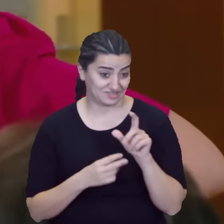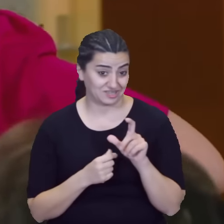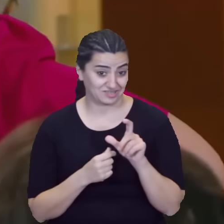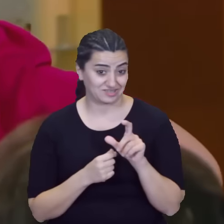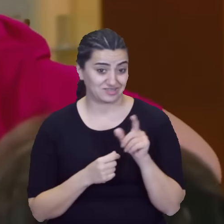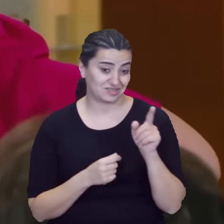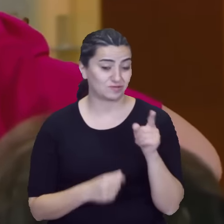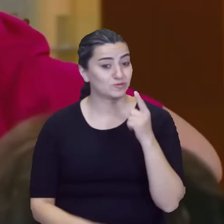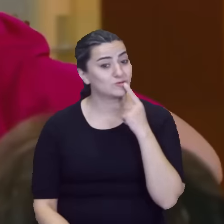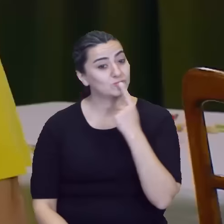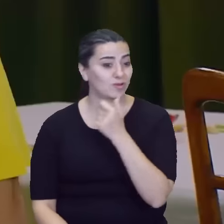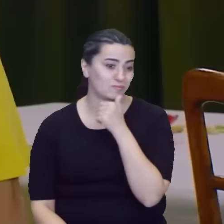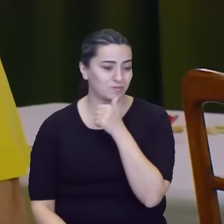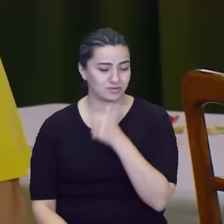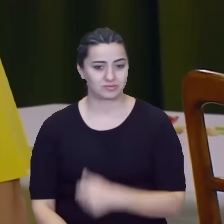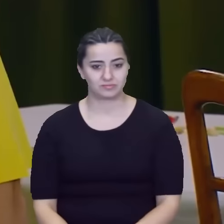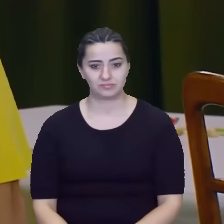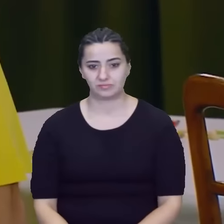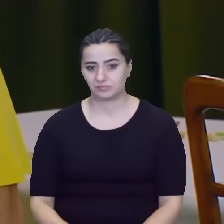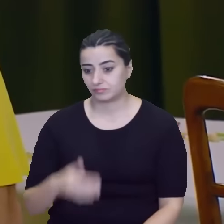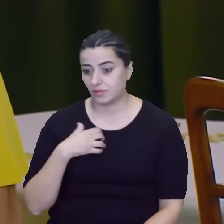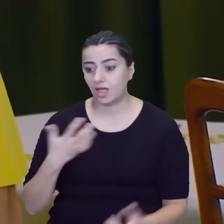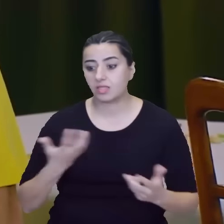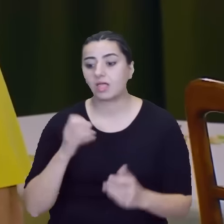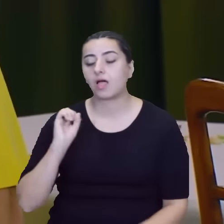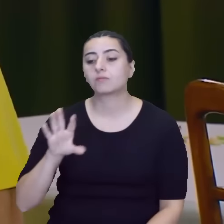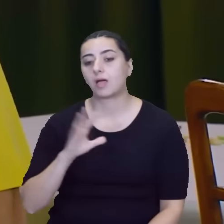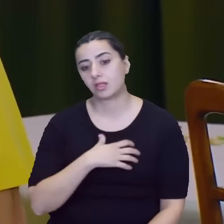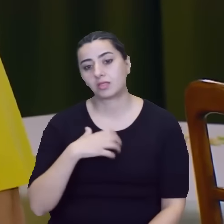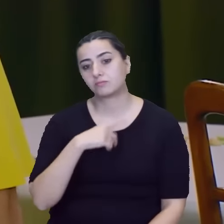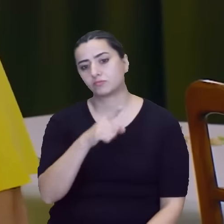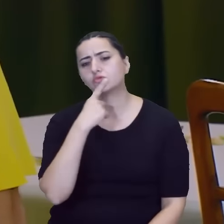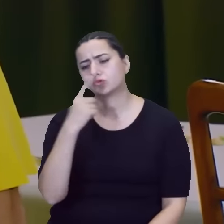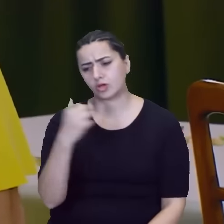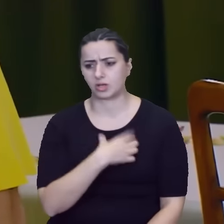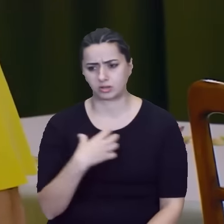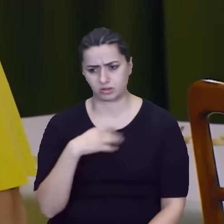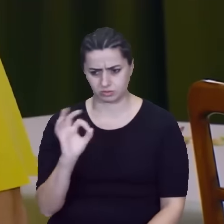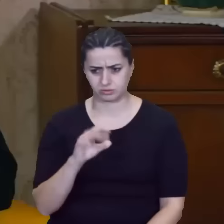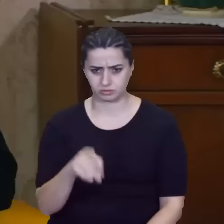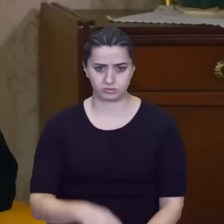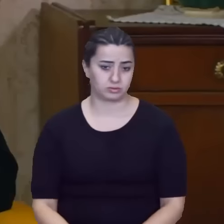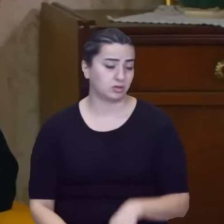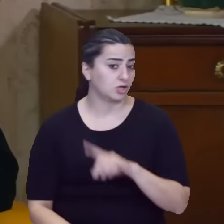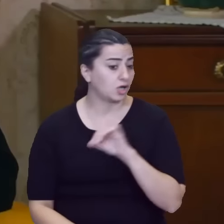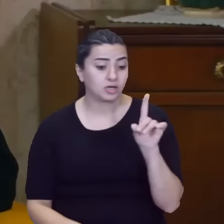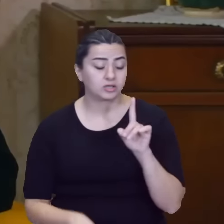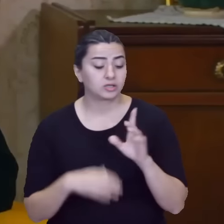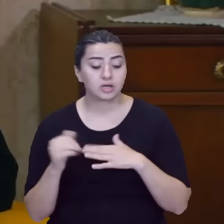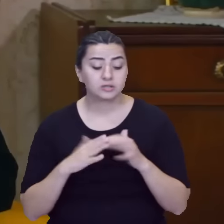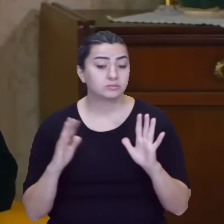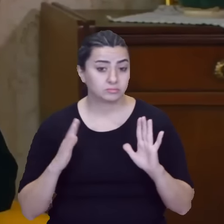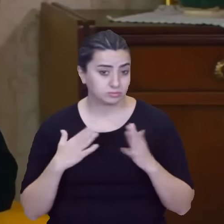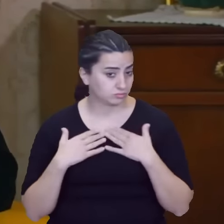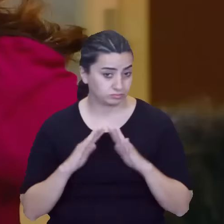Çağatay, sen söylesene babama. Vallahi beni ateşe falan atma. Annem söylesin. Annem söyle, değil mi anne? Sen ha? Vallahi hiç